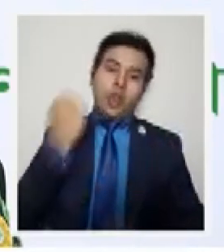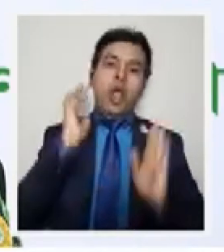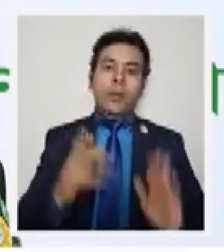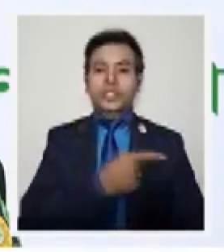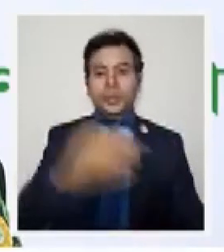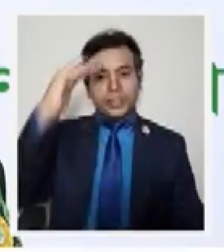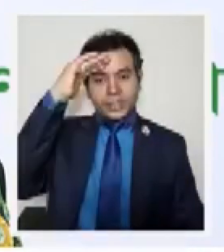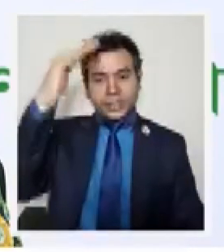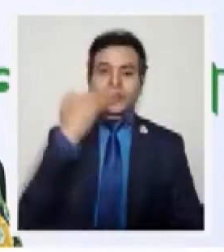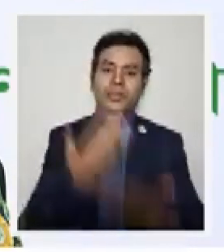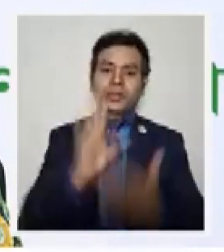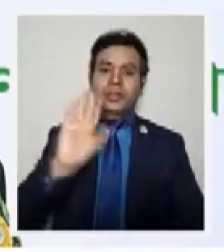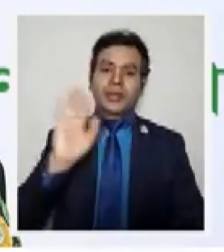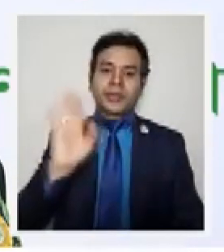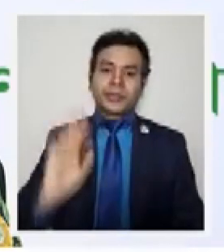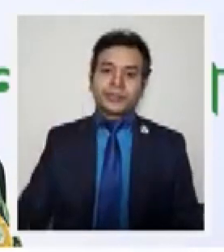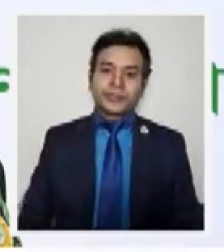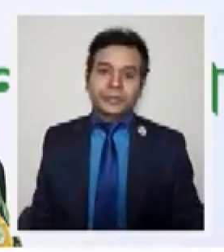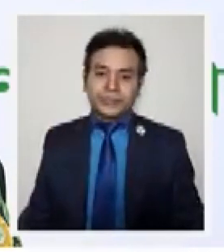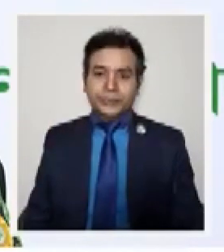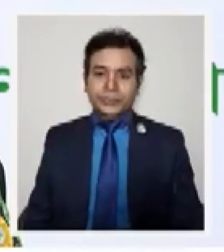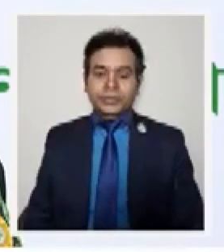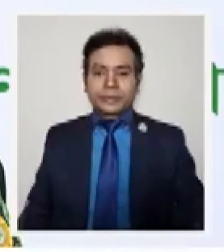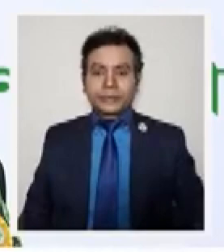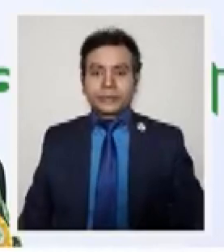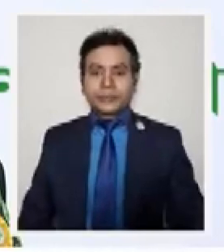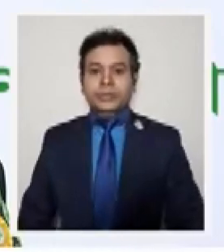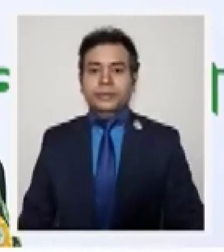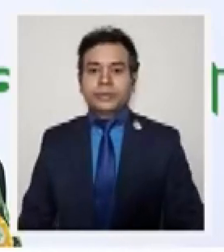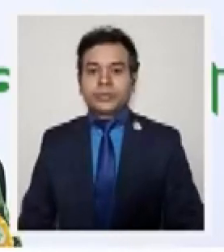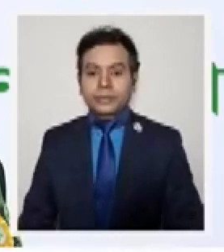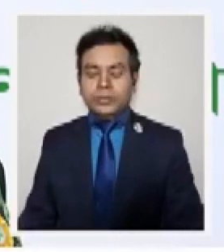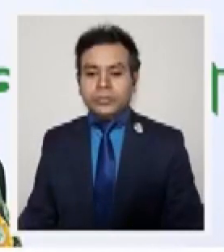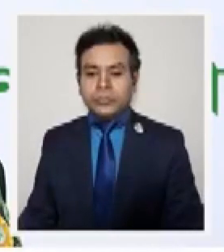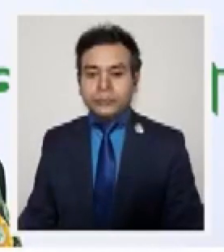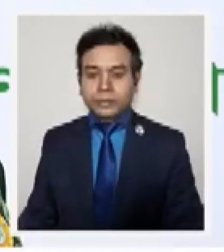সহযোগিতায়, নিয়ম মেনে, সচেতন থেকে, সতর্ক থেকে। সবাইকে অনেক অনেক ধন্যবাদ। আসসালামু আলাইকুম।